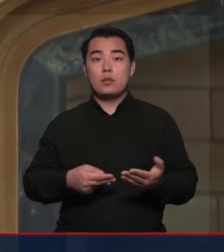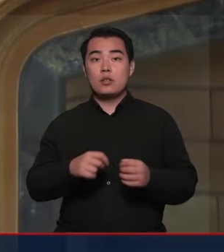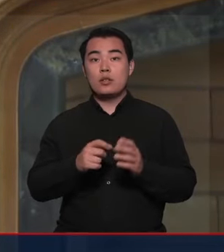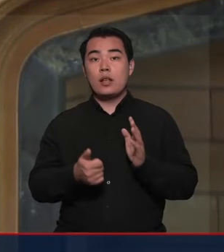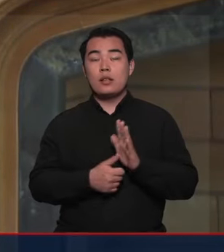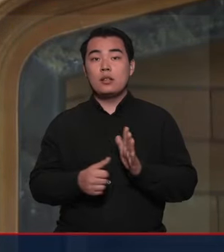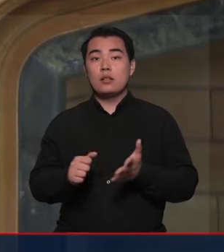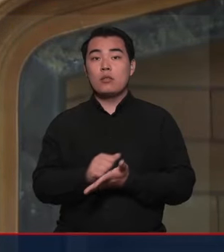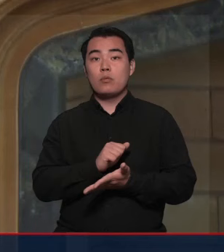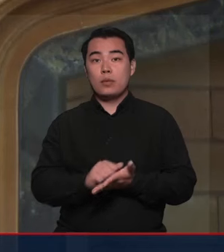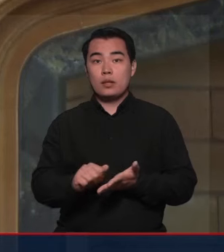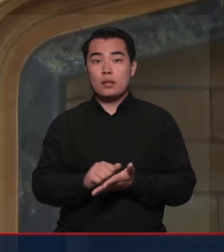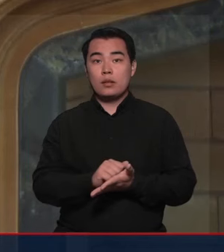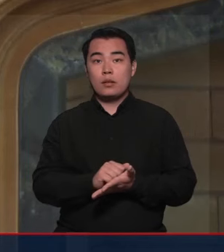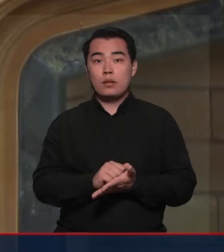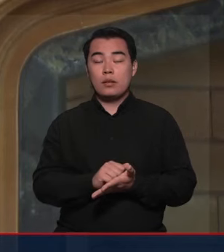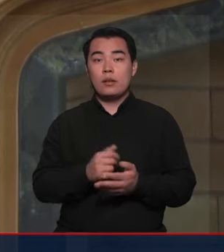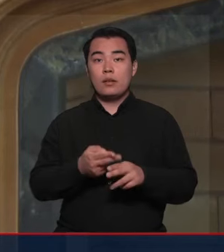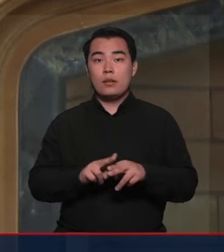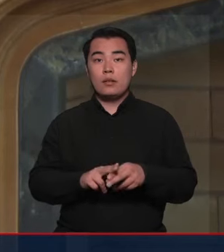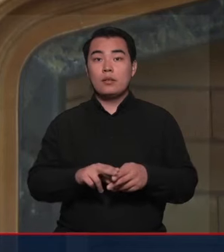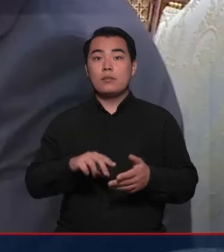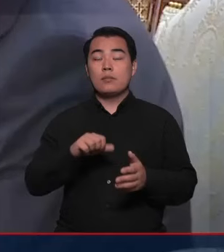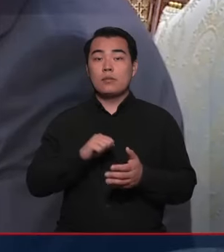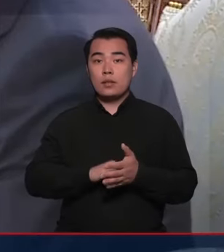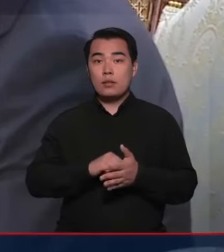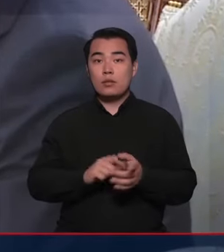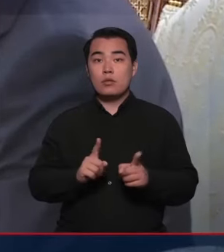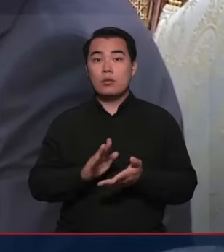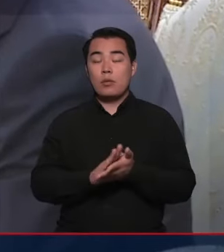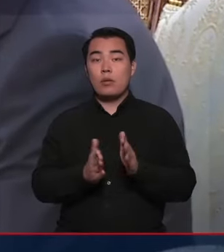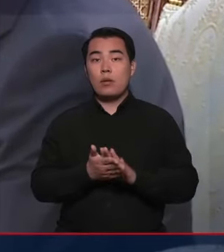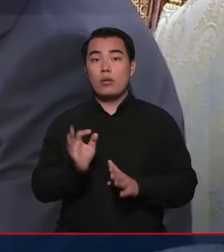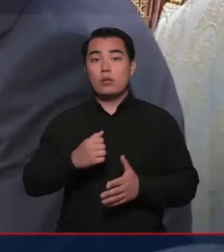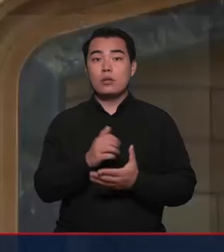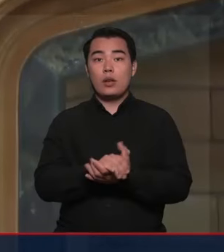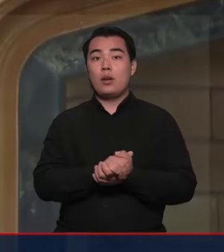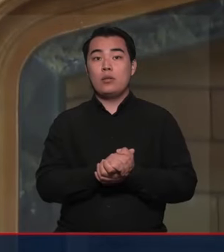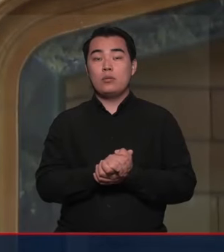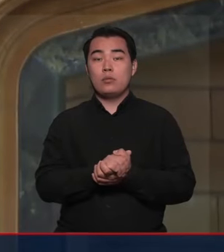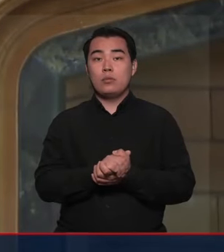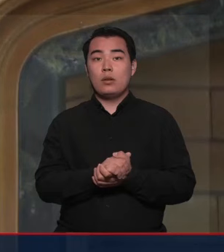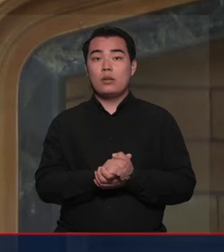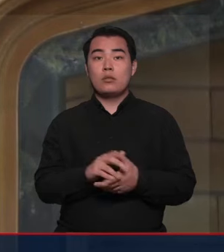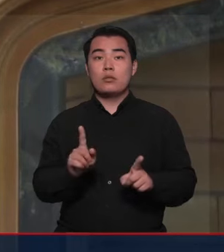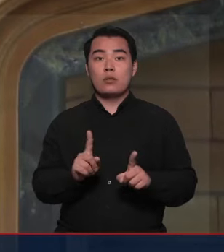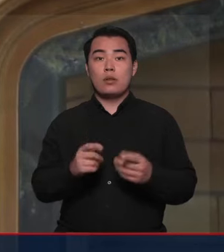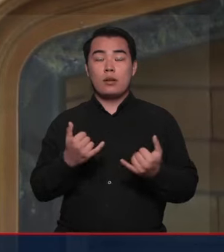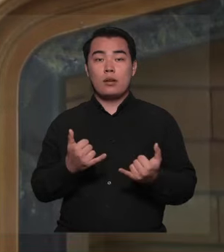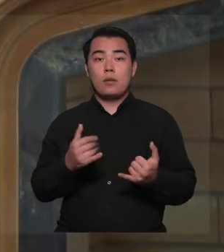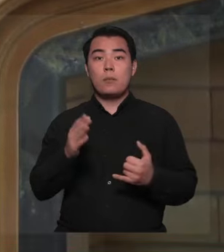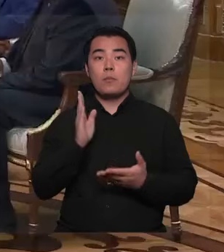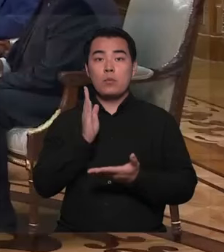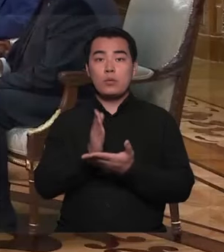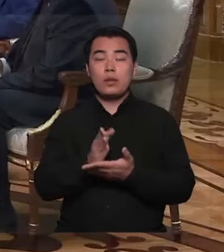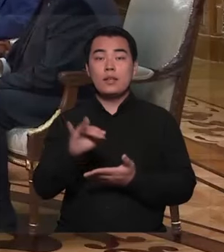16 документов. Ключевым документом является договор о союзнических отношениях, который войдет